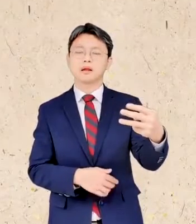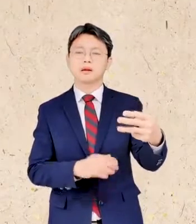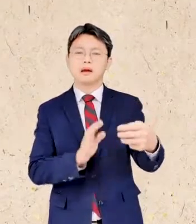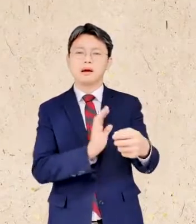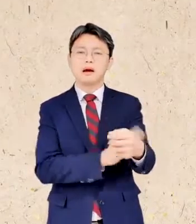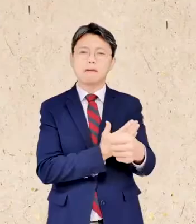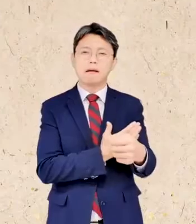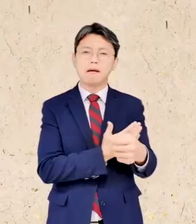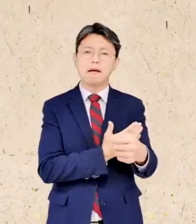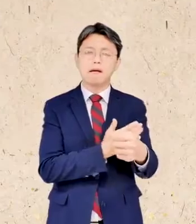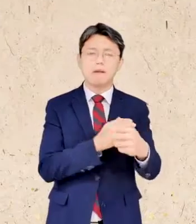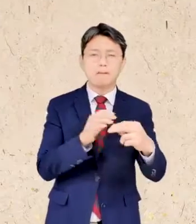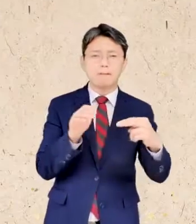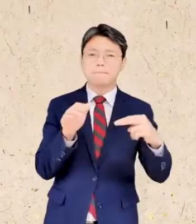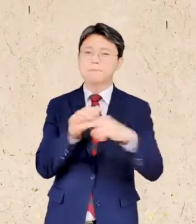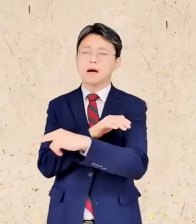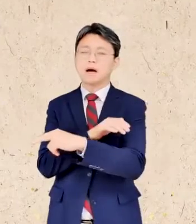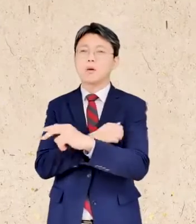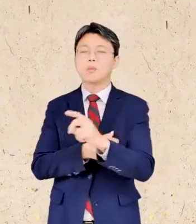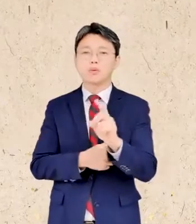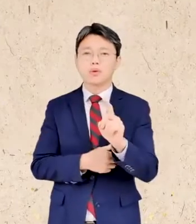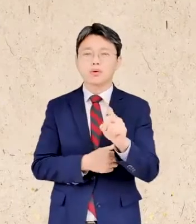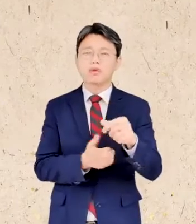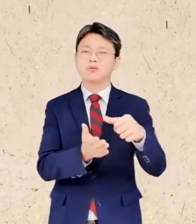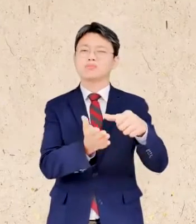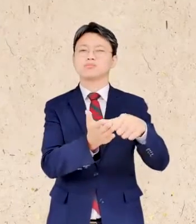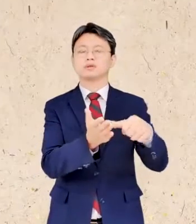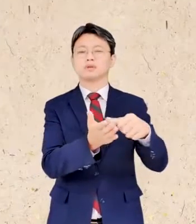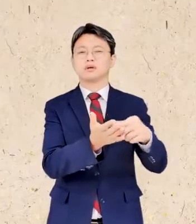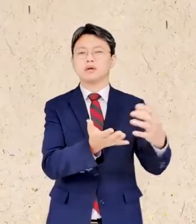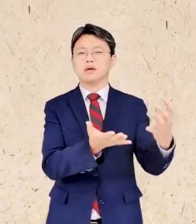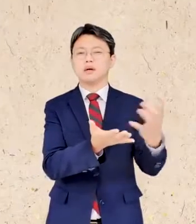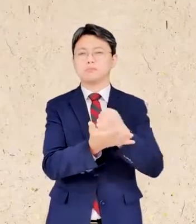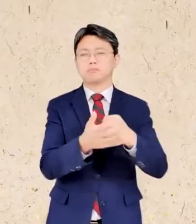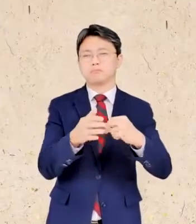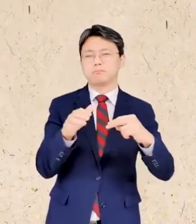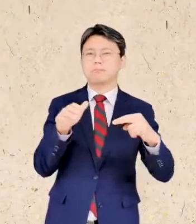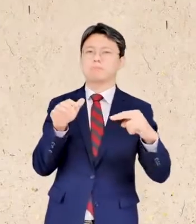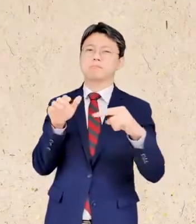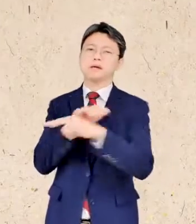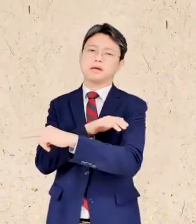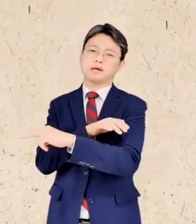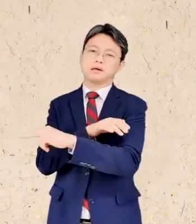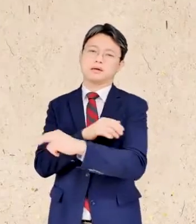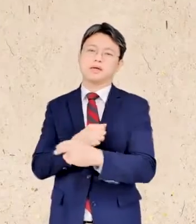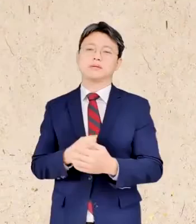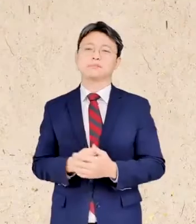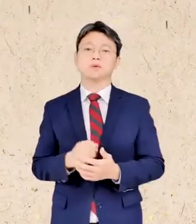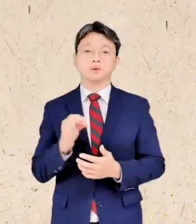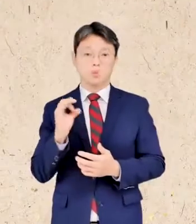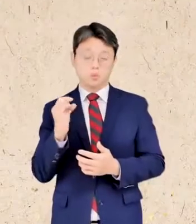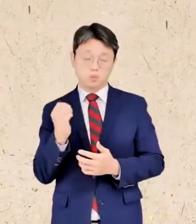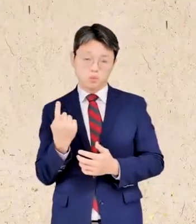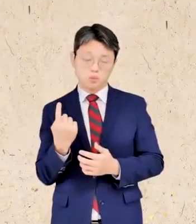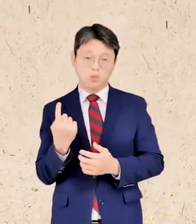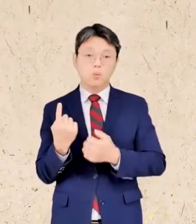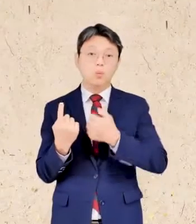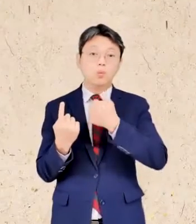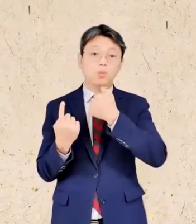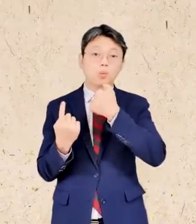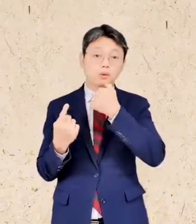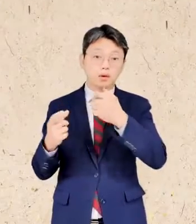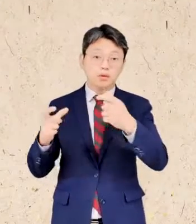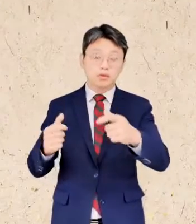아마도 돈으로 여겨지는 주인의 소유물을 훔쳐 달아났던 거죠. 오네시모는 로마 제국에서 가장 인구가